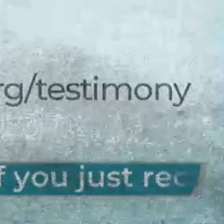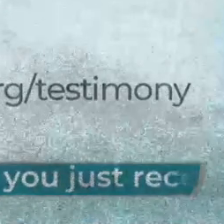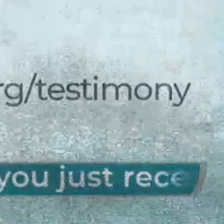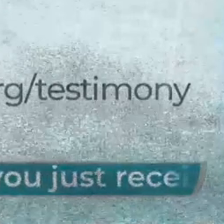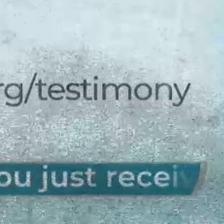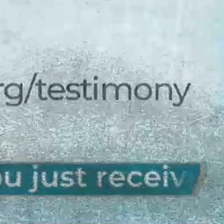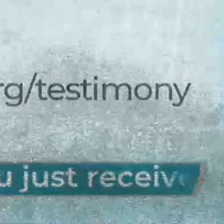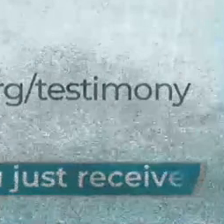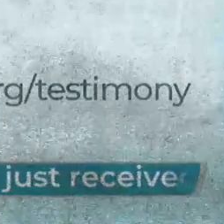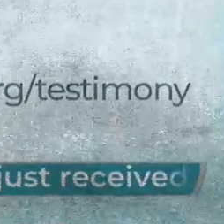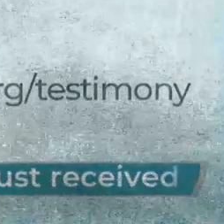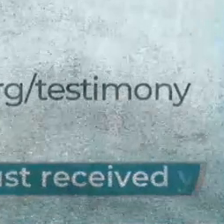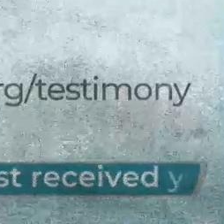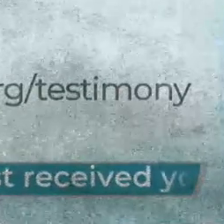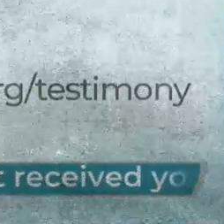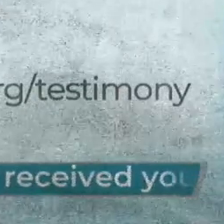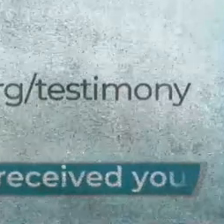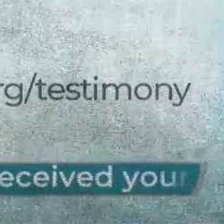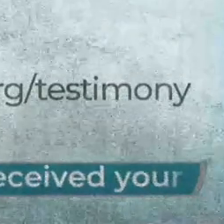er très fort